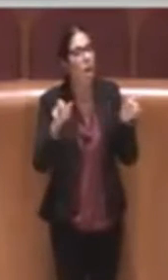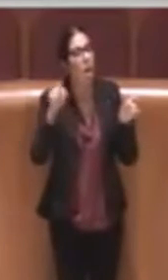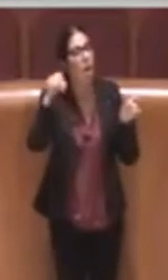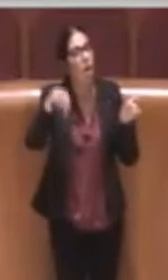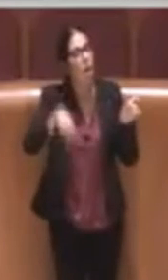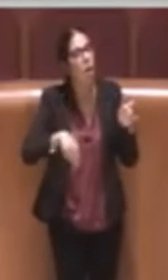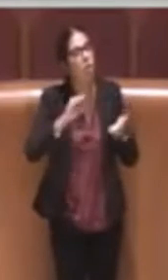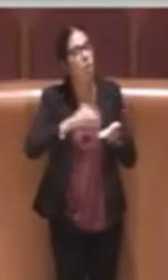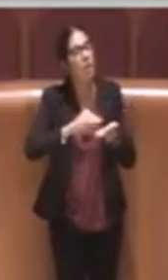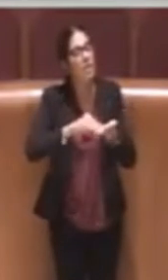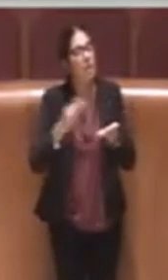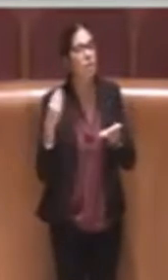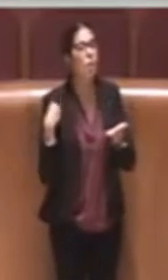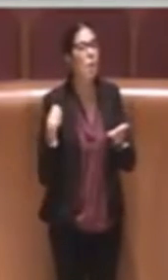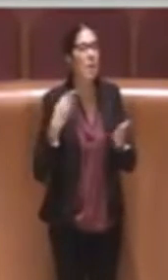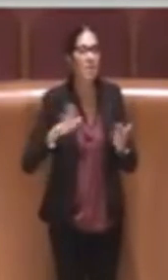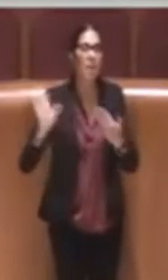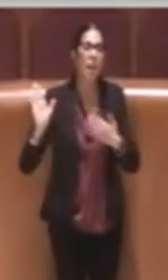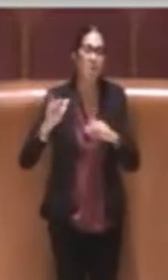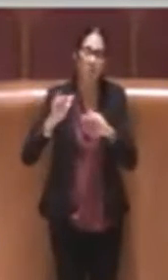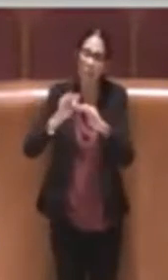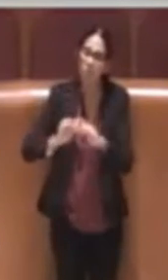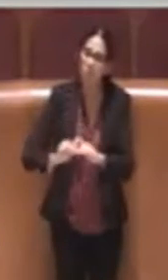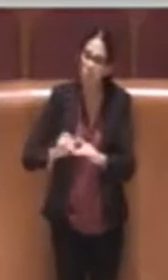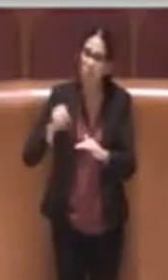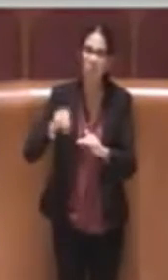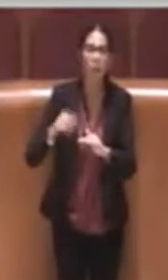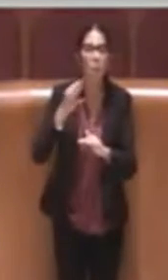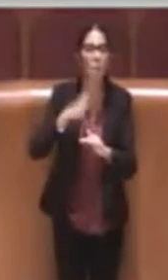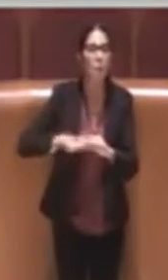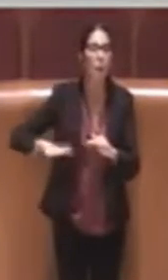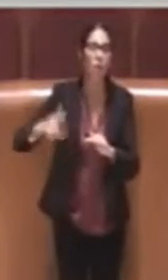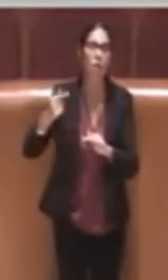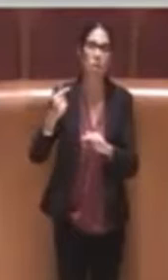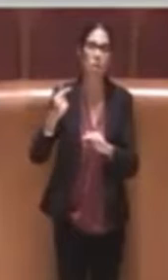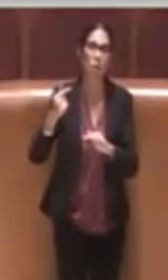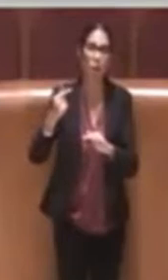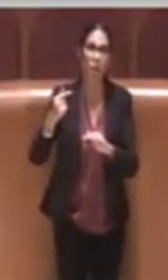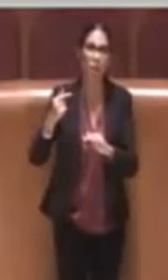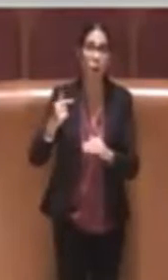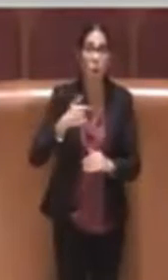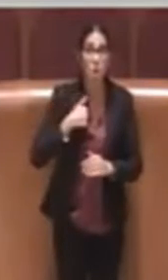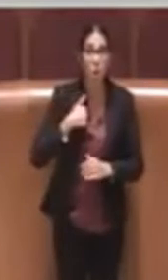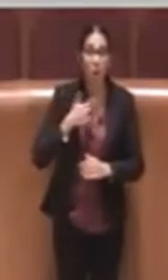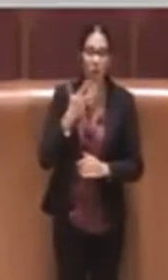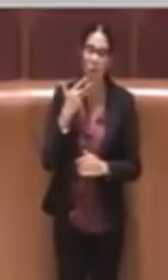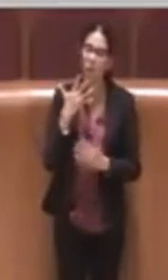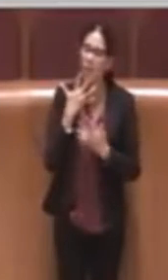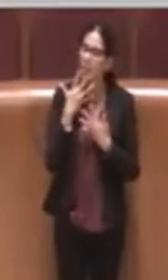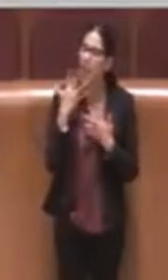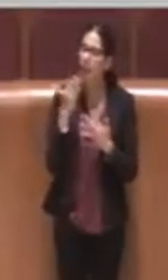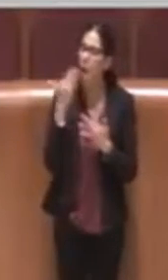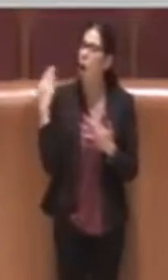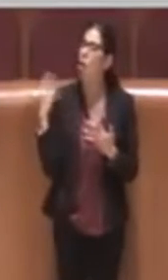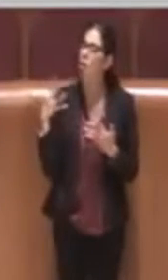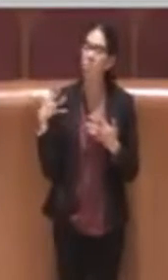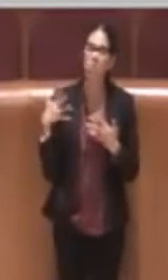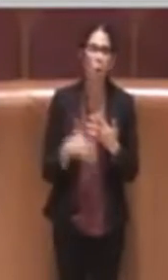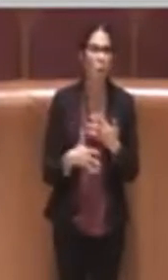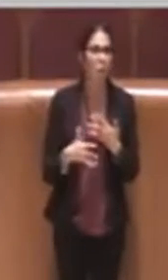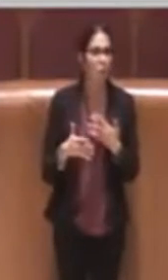Tintoretto, ma proprio perché nella mia posizione voglio essere chiara e onesta fino in fondo con i cittadini